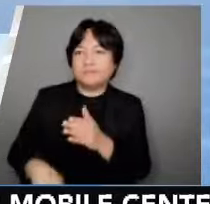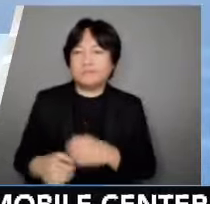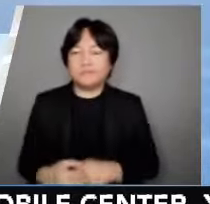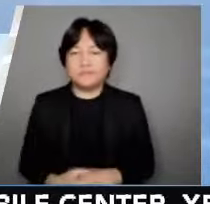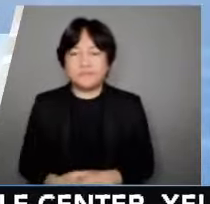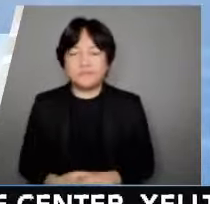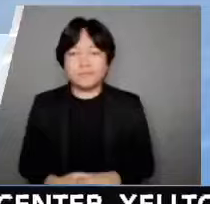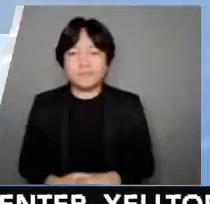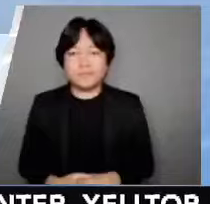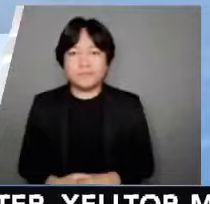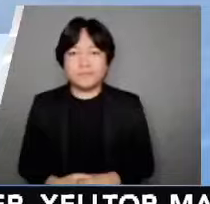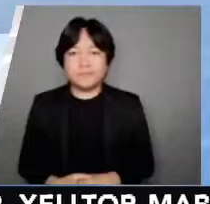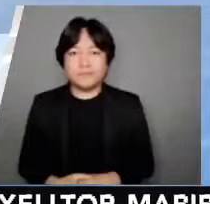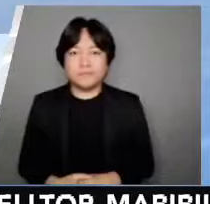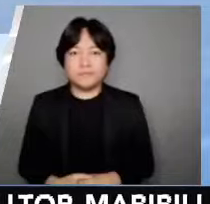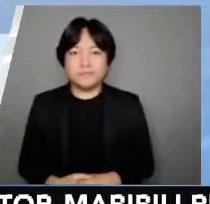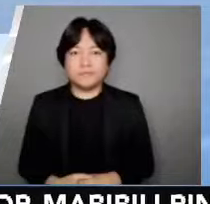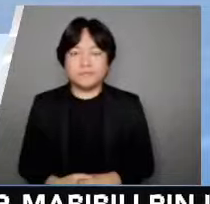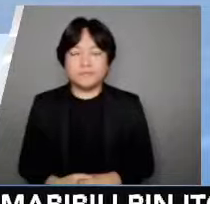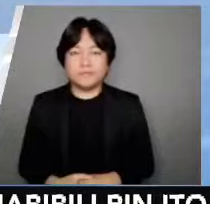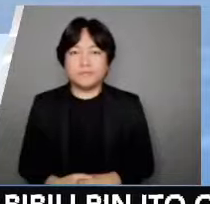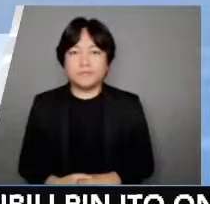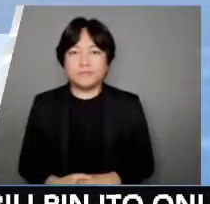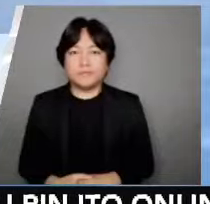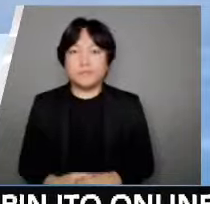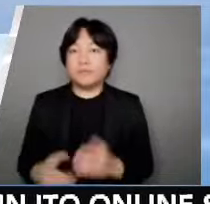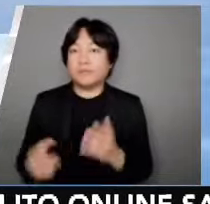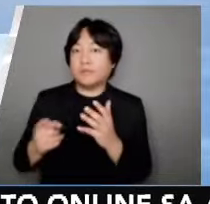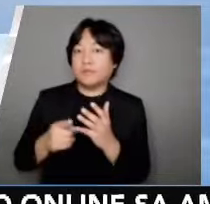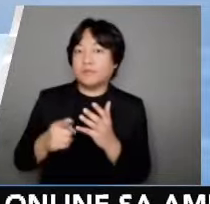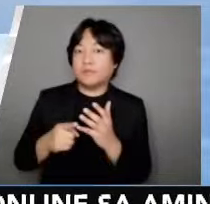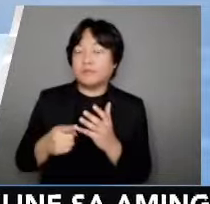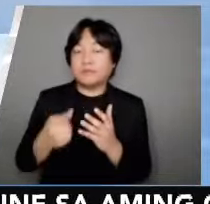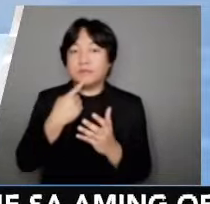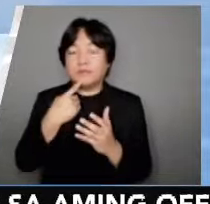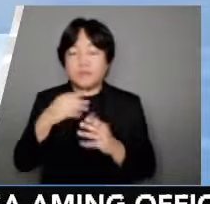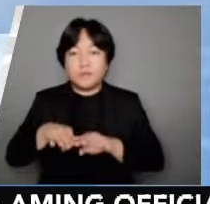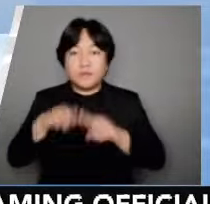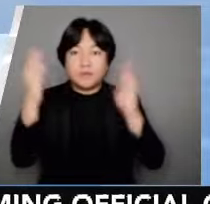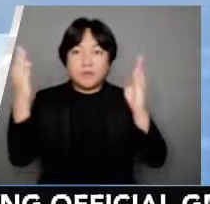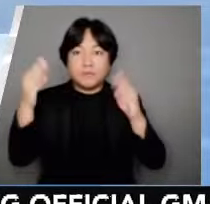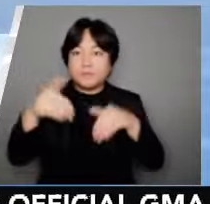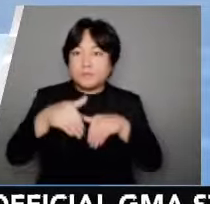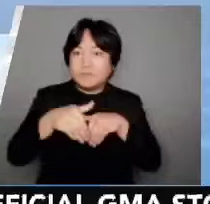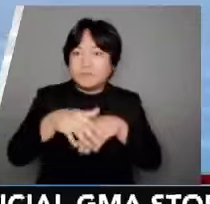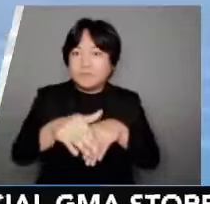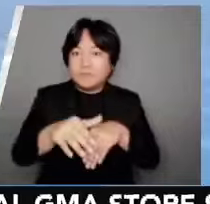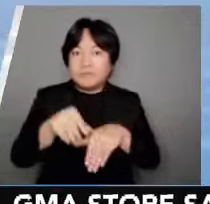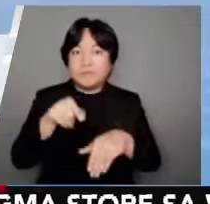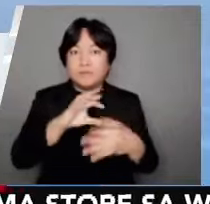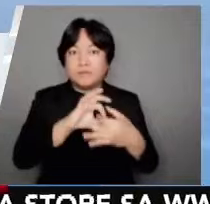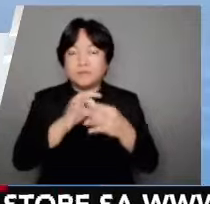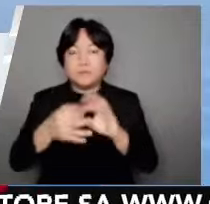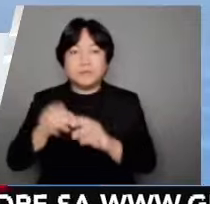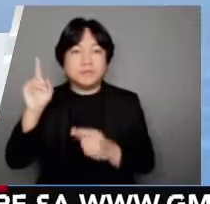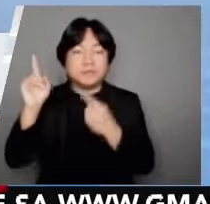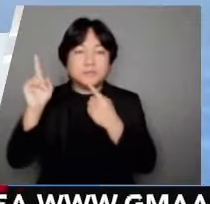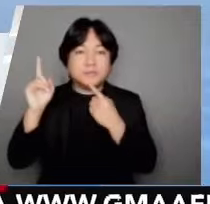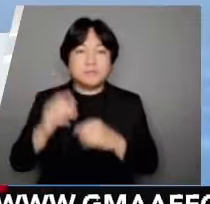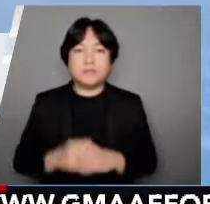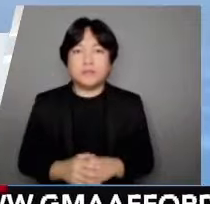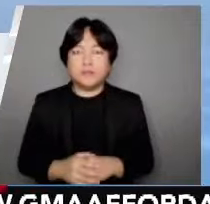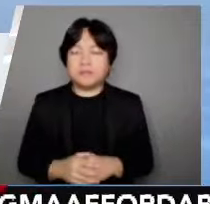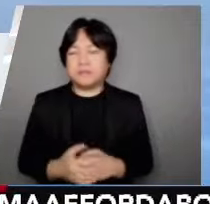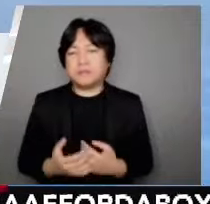Si Isaac, isa sa mga unang assignment, ang opening ceremony sa Riverset. Hindi mo na mapapansin na inuulan na kami or